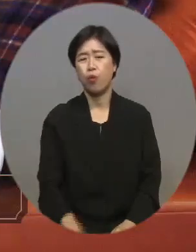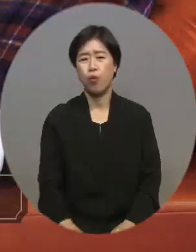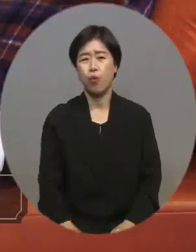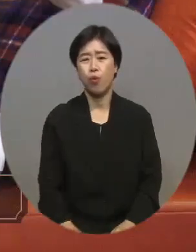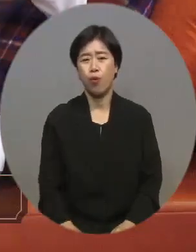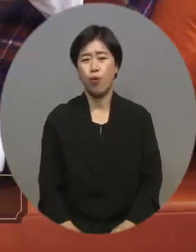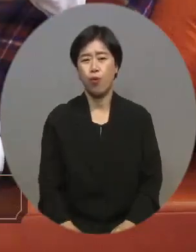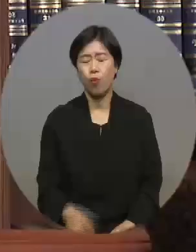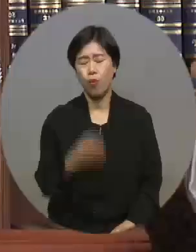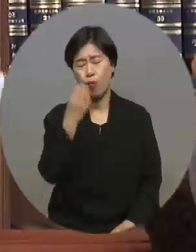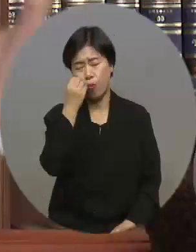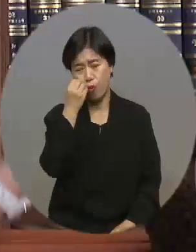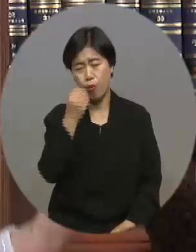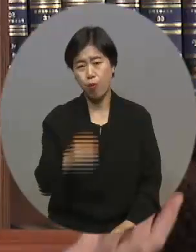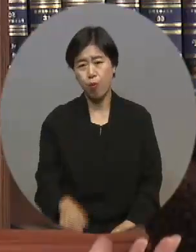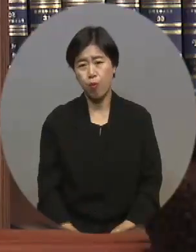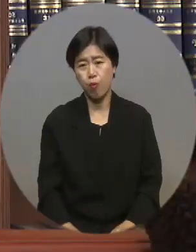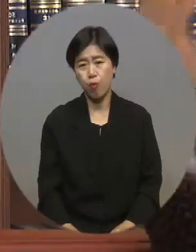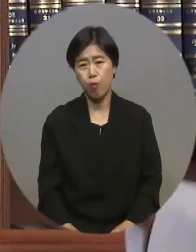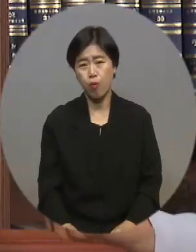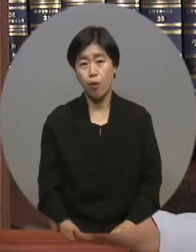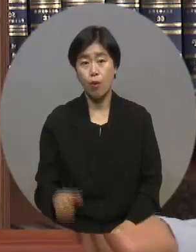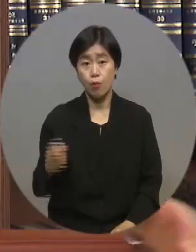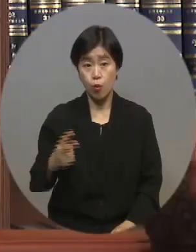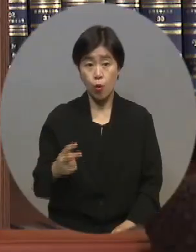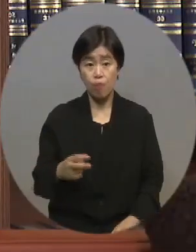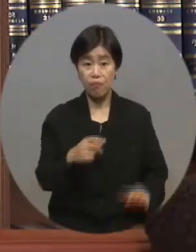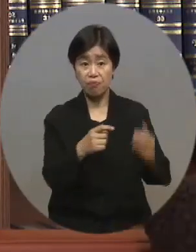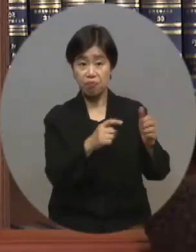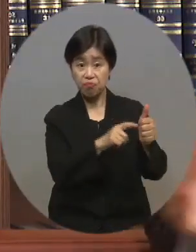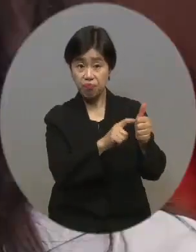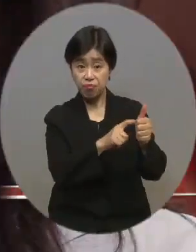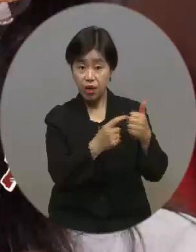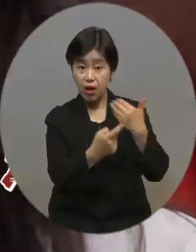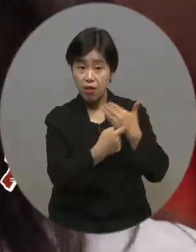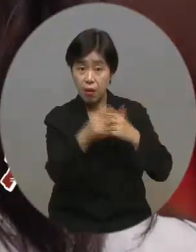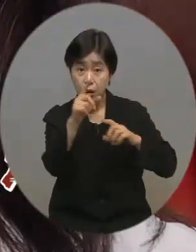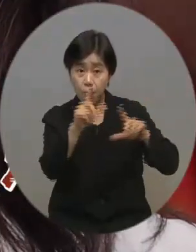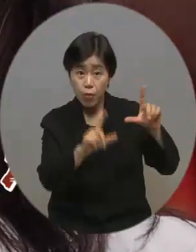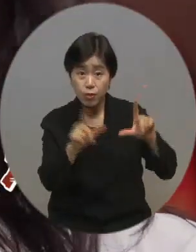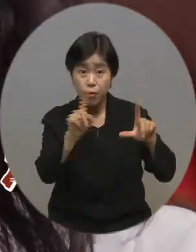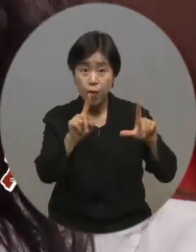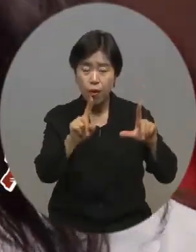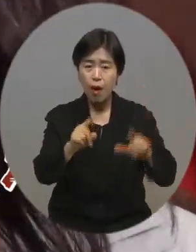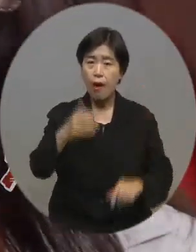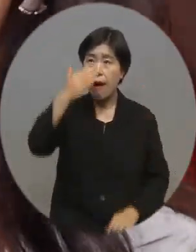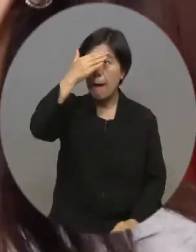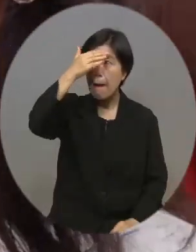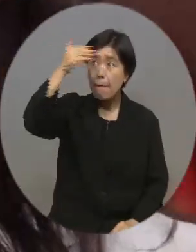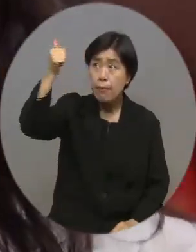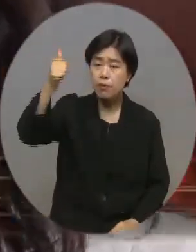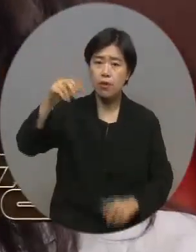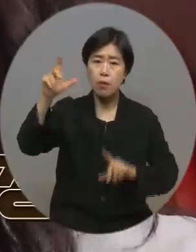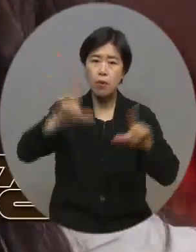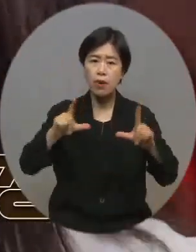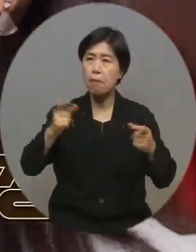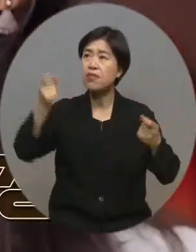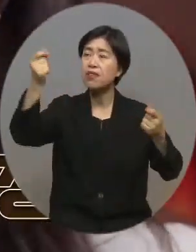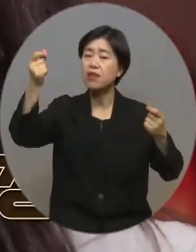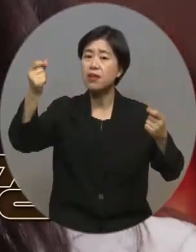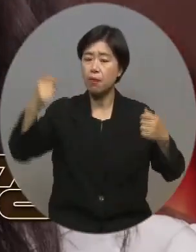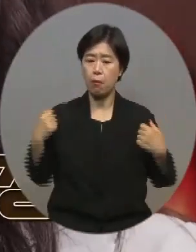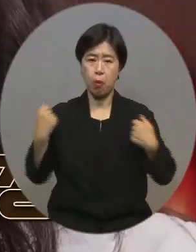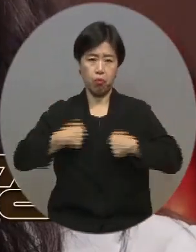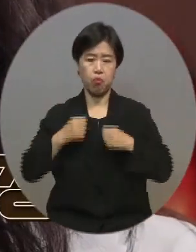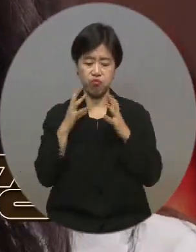만들어 갔거든요. 그리고 전혀 여기 외모도 다 바꾸고. 바꾸고 그래서 야 이거 안 되겠다, 할아버지 흉내 내야 되겠다. 더리우지 모자 쓰고 무슨